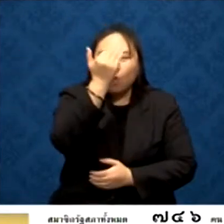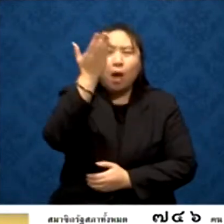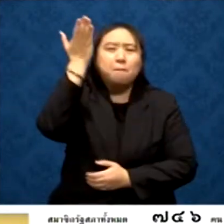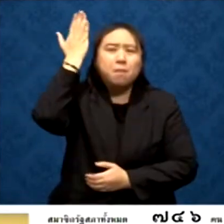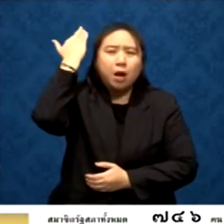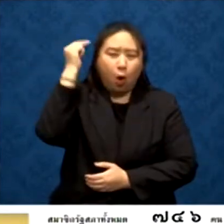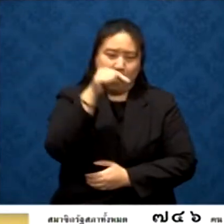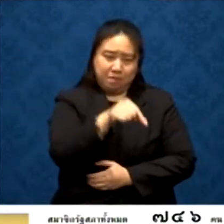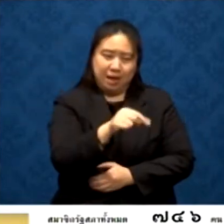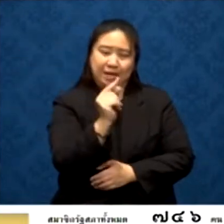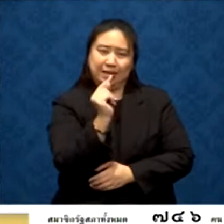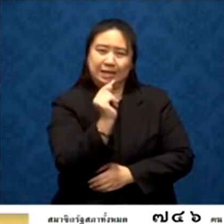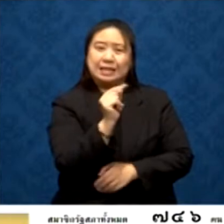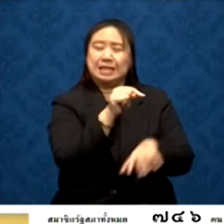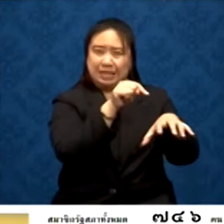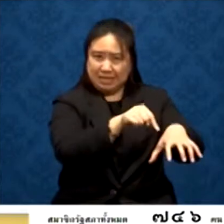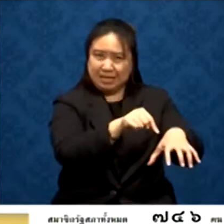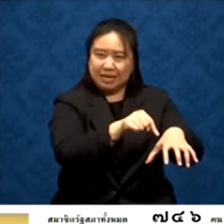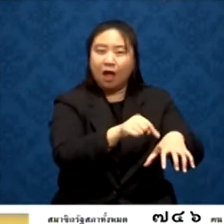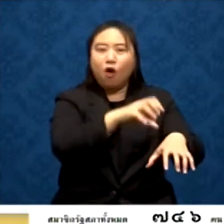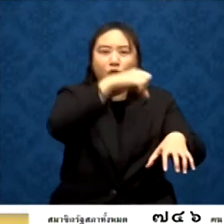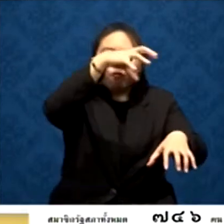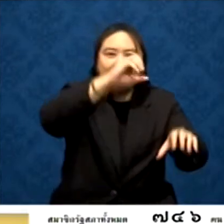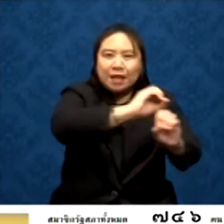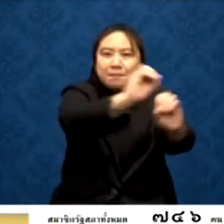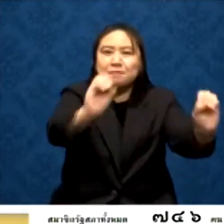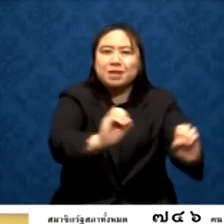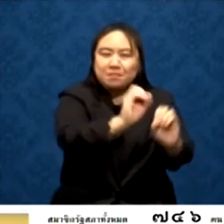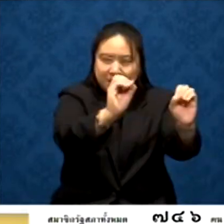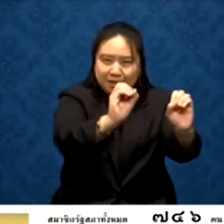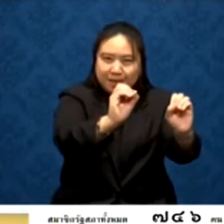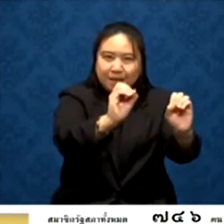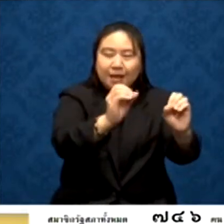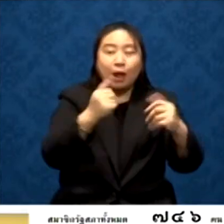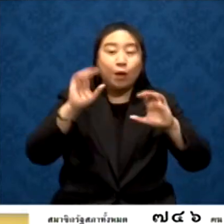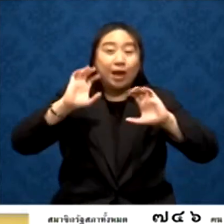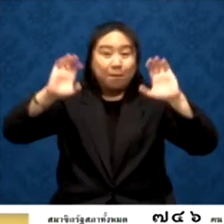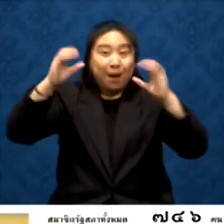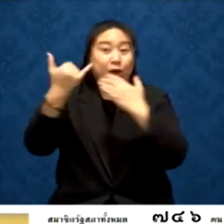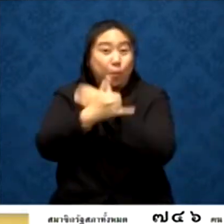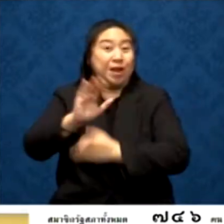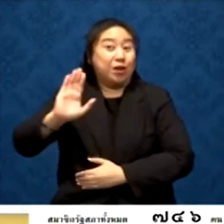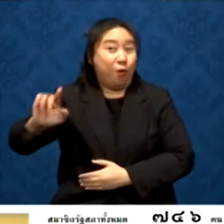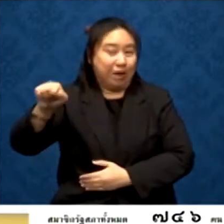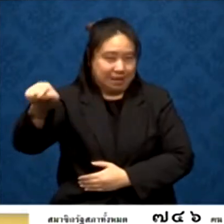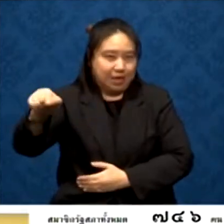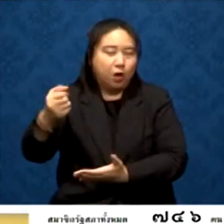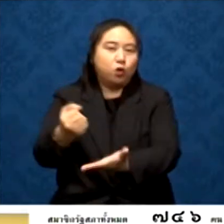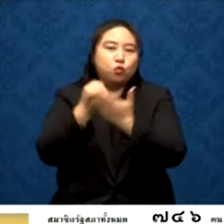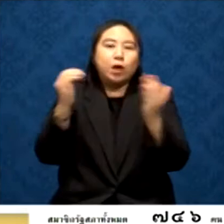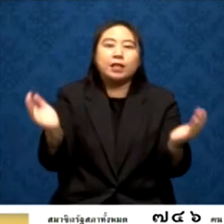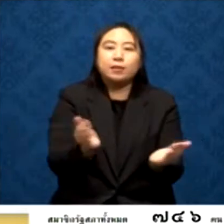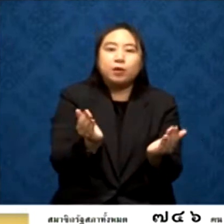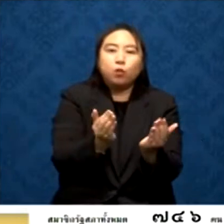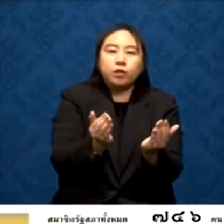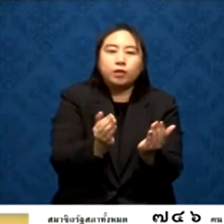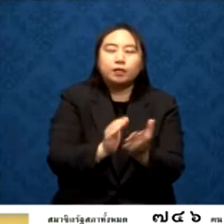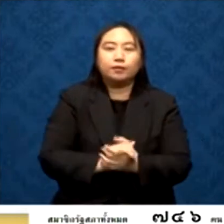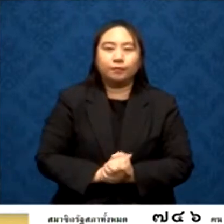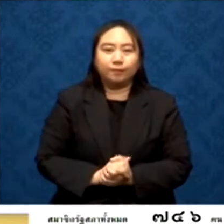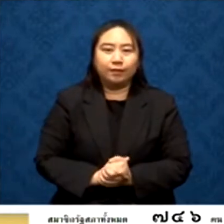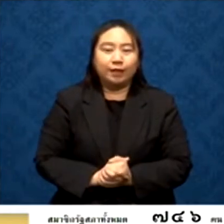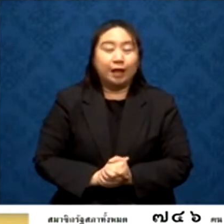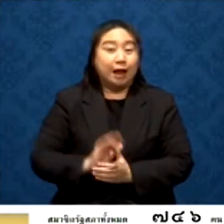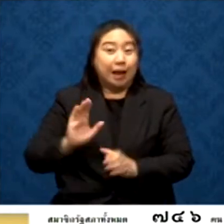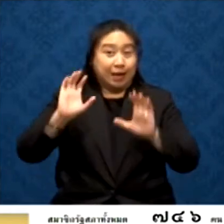องจึงได้รับการสนับสนุนจากรัฐบาลในประเทศนั้นโดยรัฐบาลขอพลเอกเต็งเซ็ง